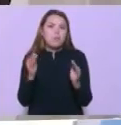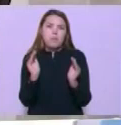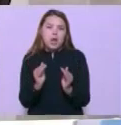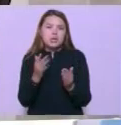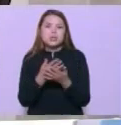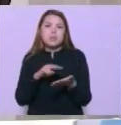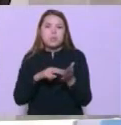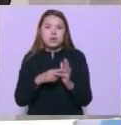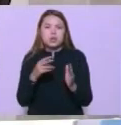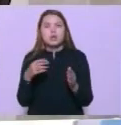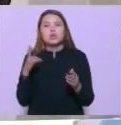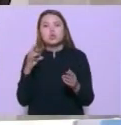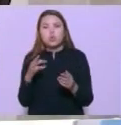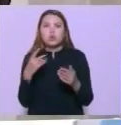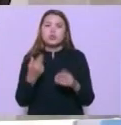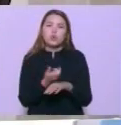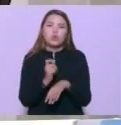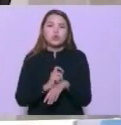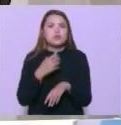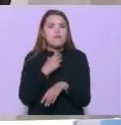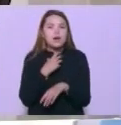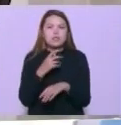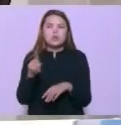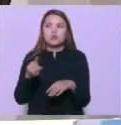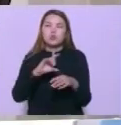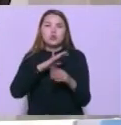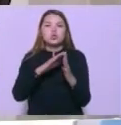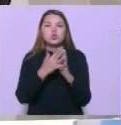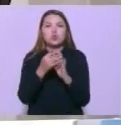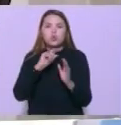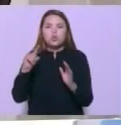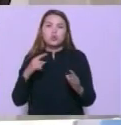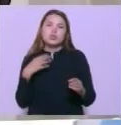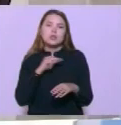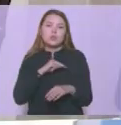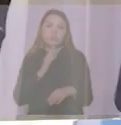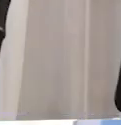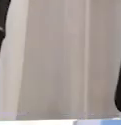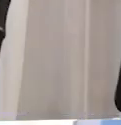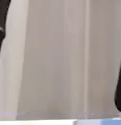Китая, для Мангистауской области, но это очень социальный проект для жителей сельских местностей.